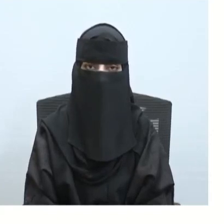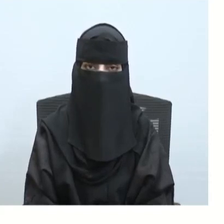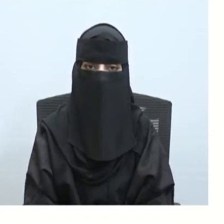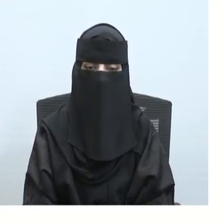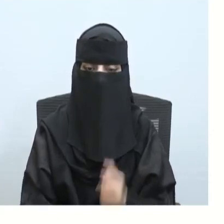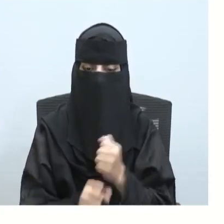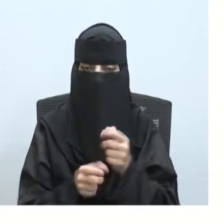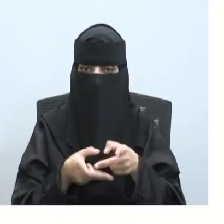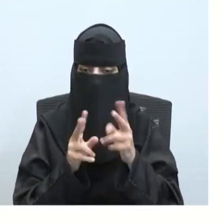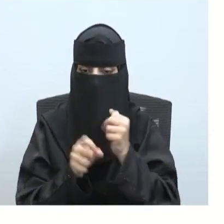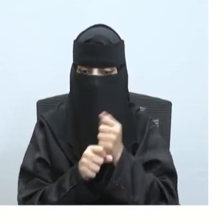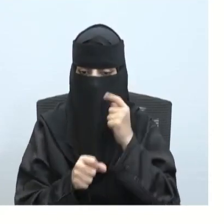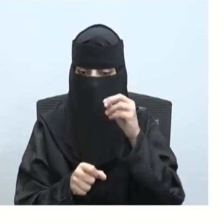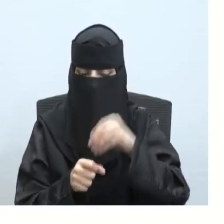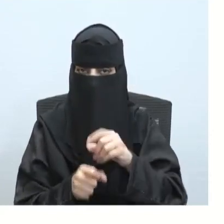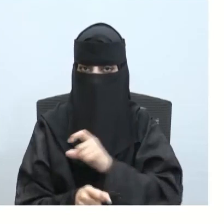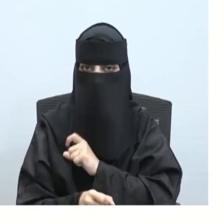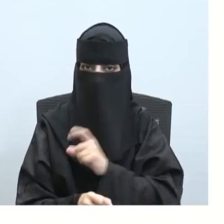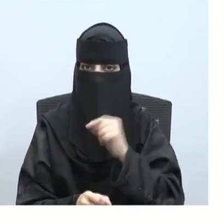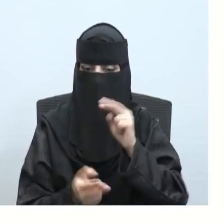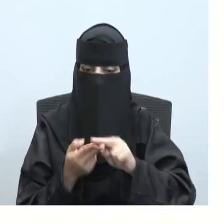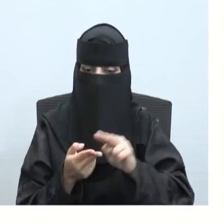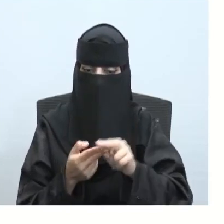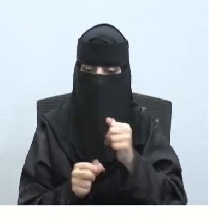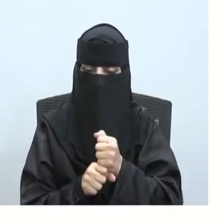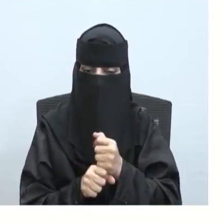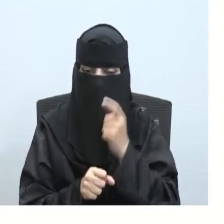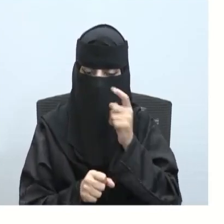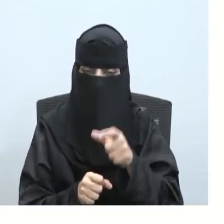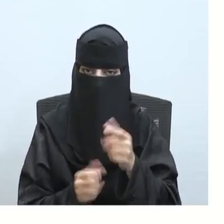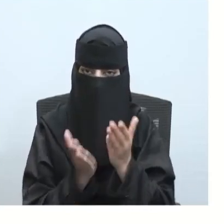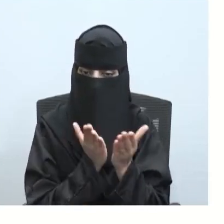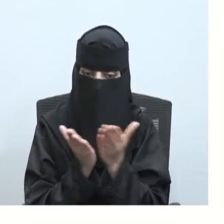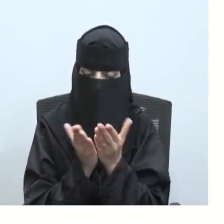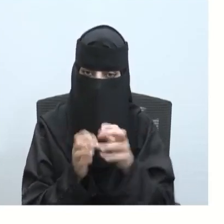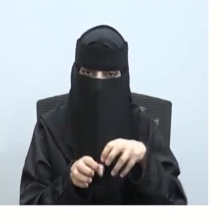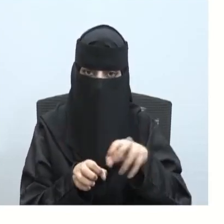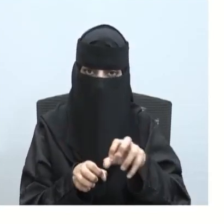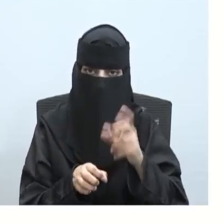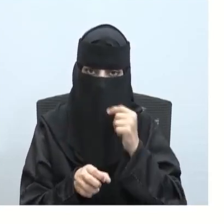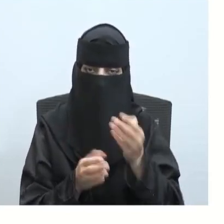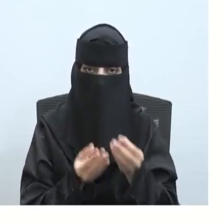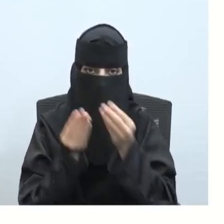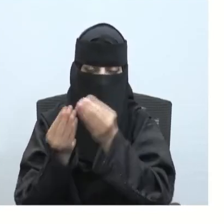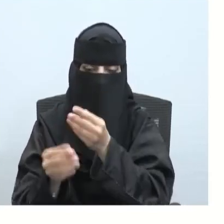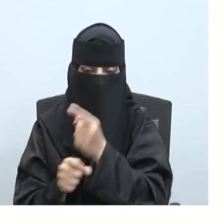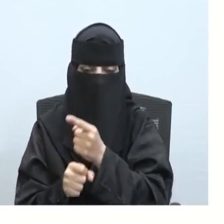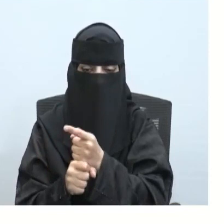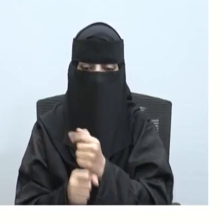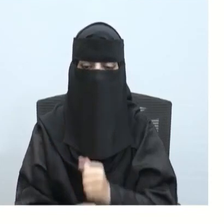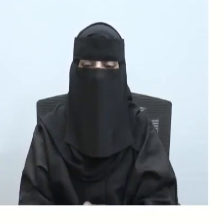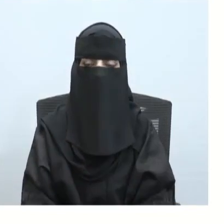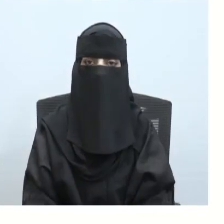المشروع الآن بإمكانك عزيزي الطالب حل المشروع بعد مراجعة الوحدة وتسليمها إلى